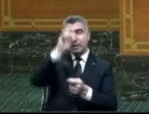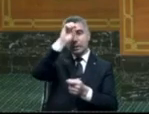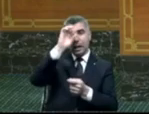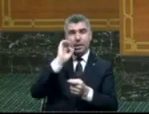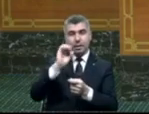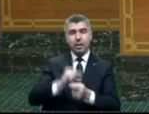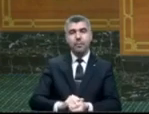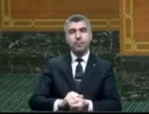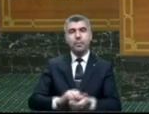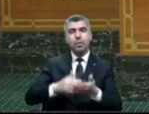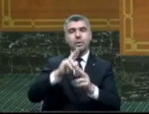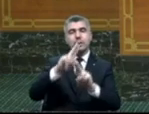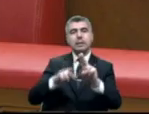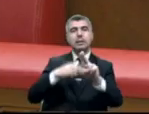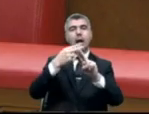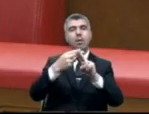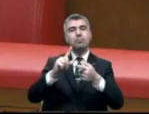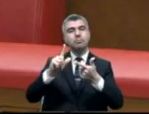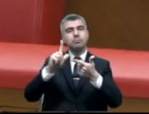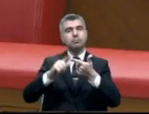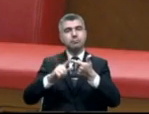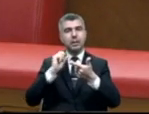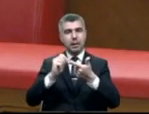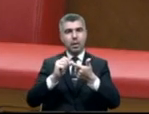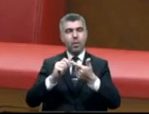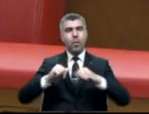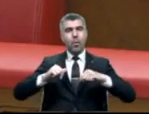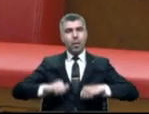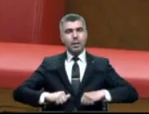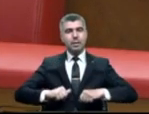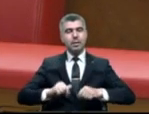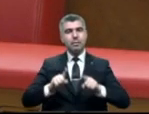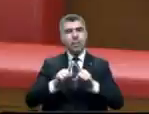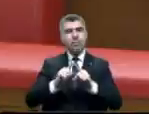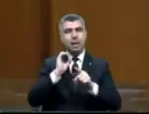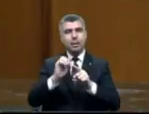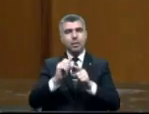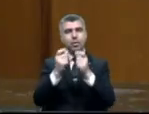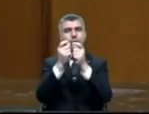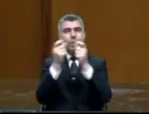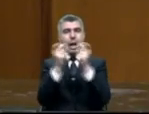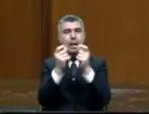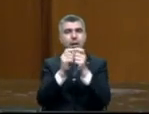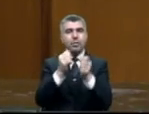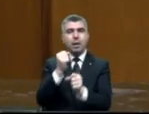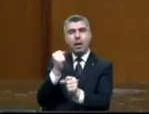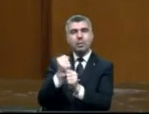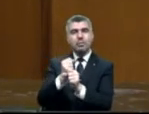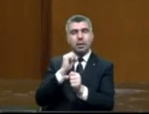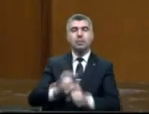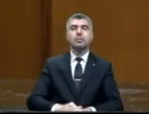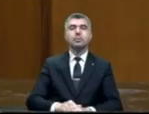المستدامة ستتولى الإجابة بالنيابة عن الأسئلة الموجهة لقطاع الإدماج الاقتصادي والمقاولة الصغرى والتشغيل